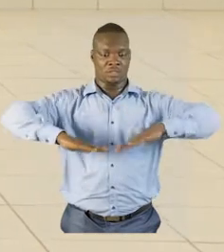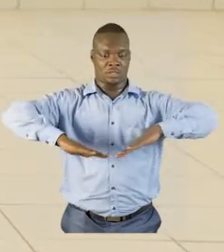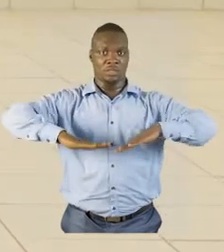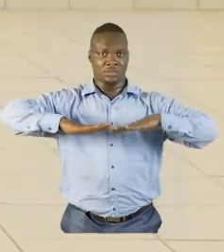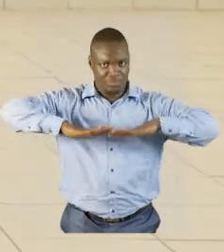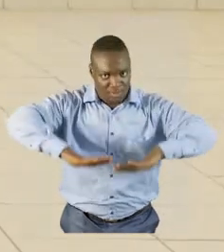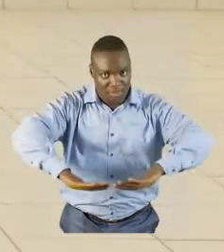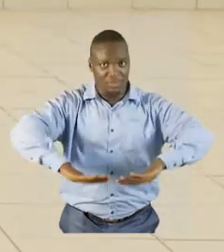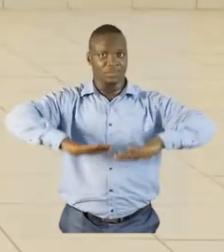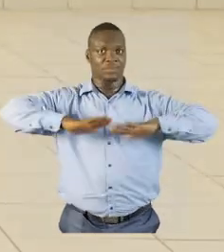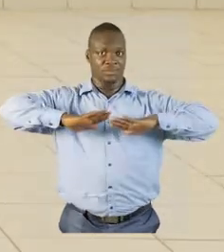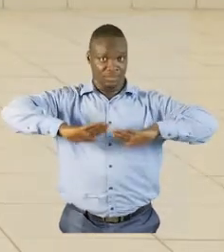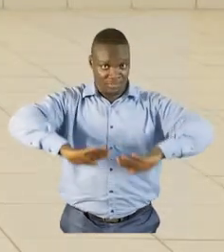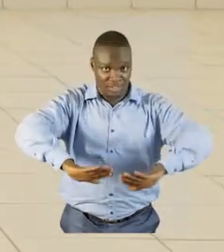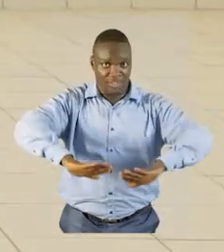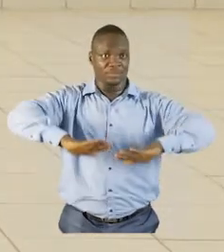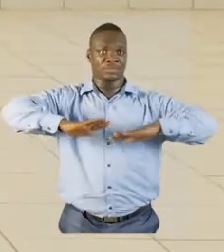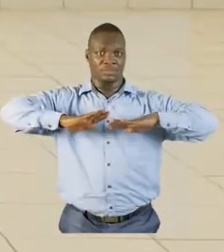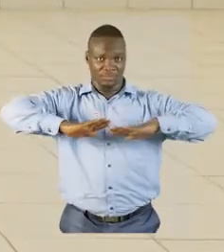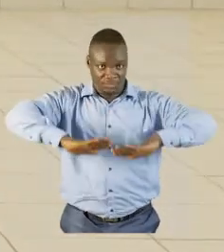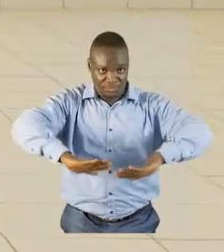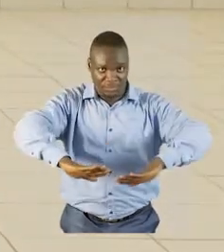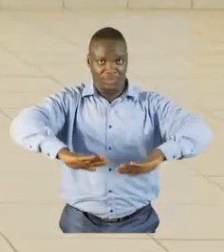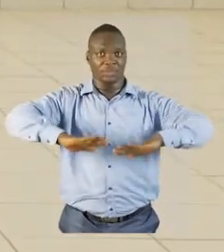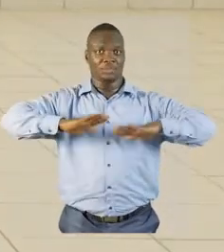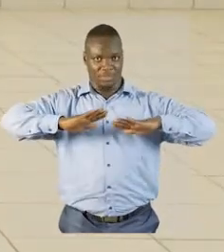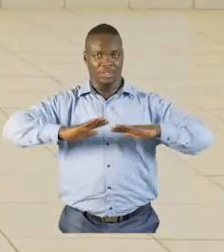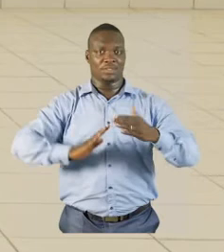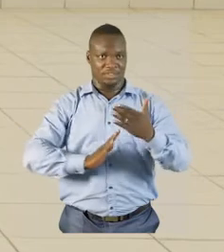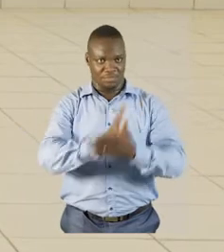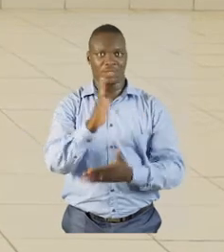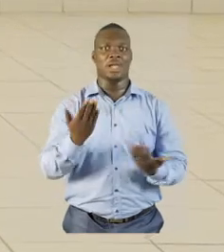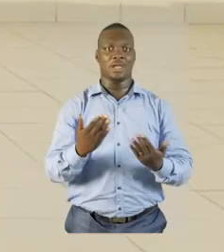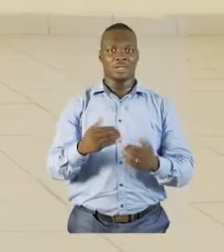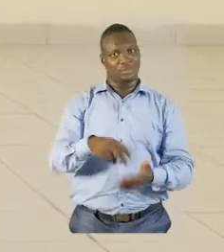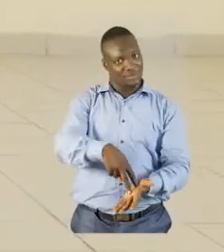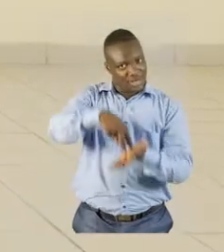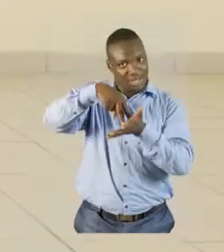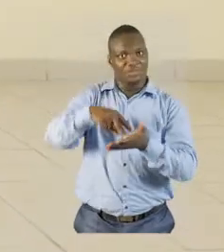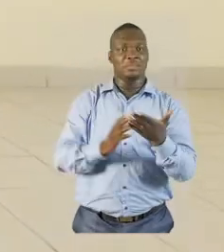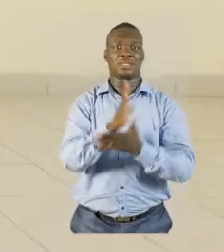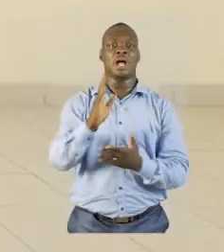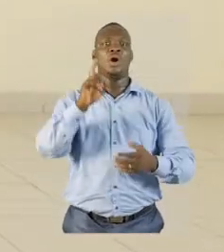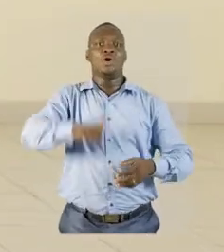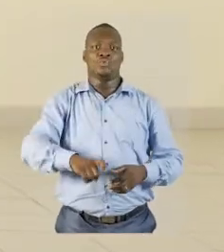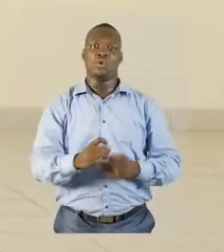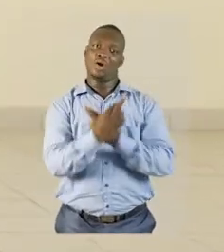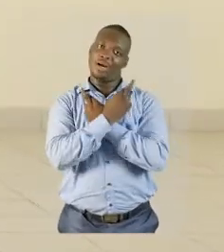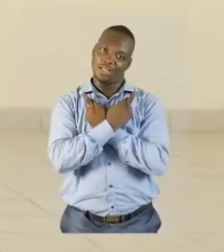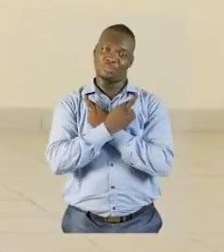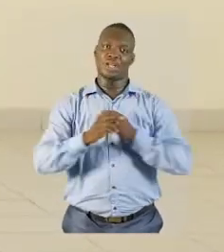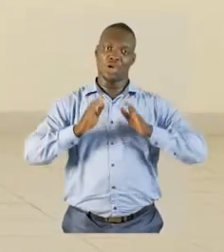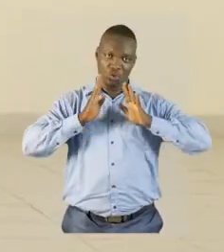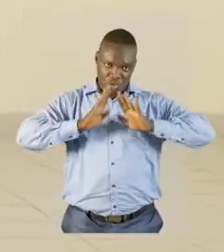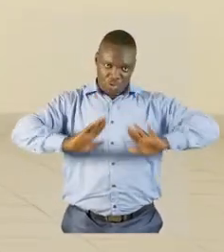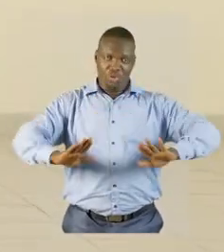revient, on descend sur les bras et puis on revient. C'est bon? Allez, on se lève, on souffle un peu. On va faire des petites